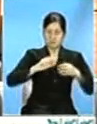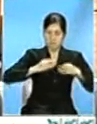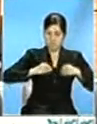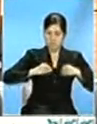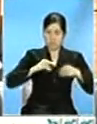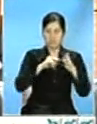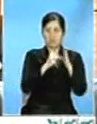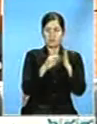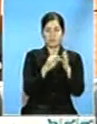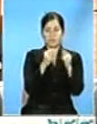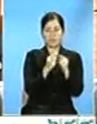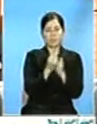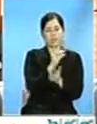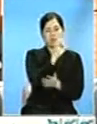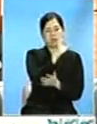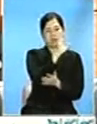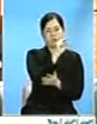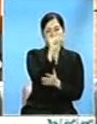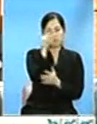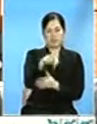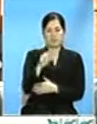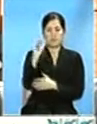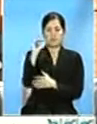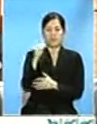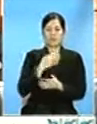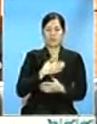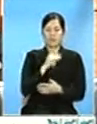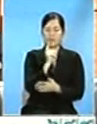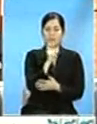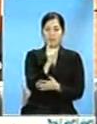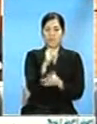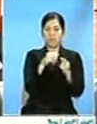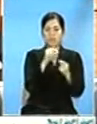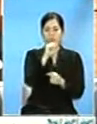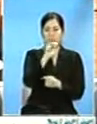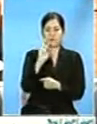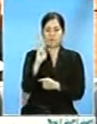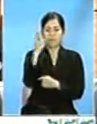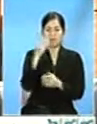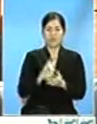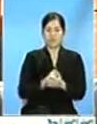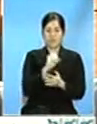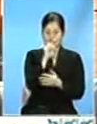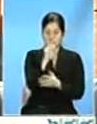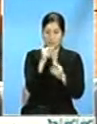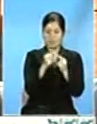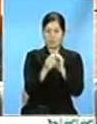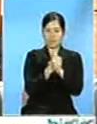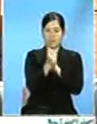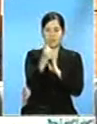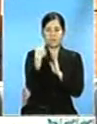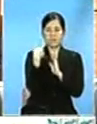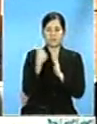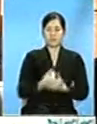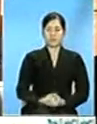แปลว่า160/40เพราะผมไม่ได้ดูถูกสว.เพื่อนข้างๆผมท่านพลเอกจงรักเก่งมากในความรู้สึกผมยังคิ